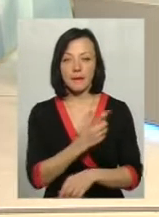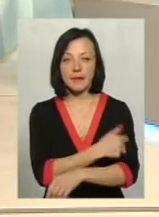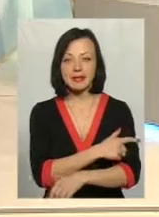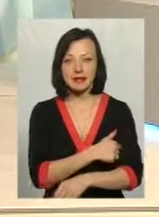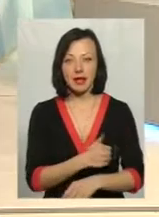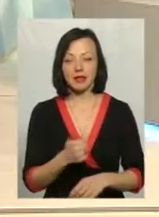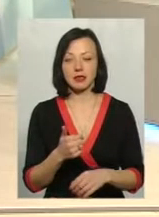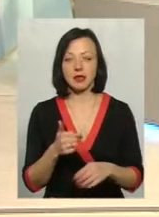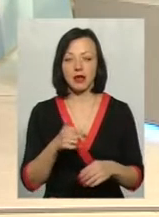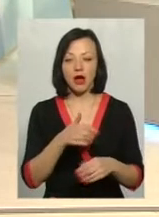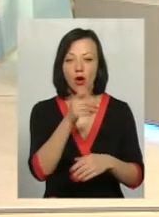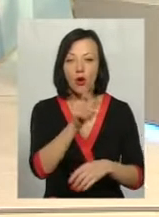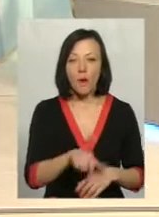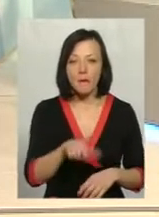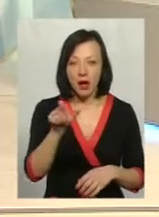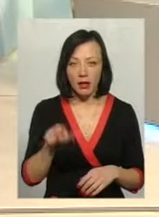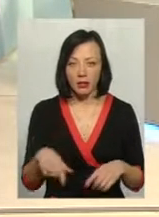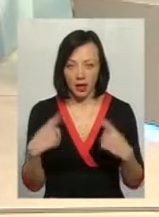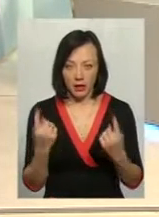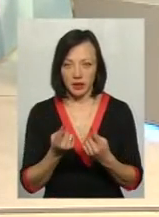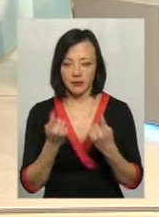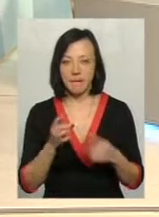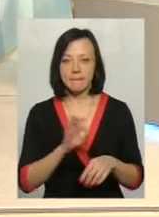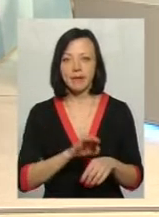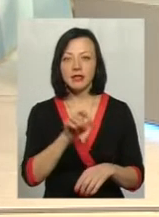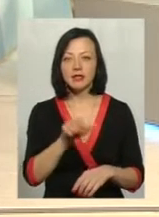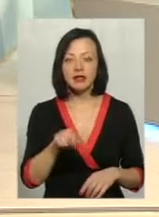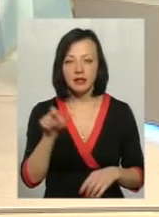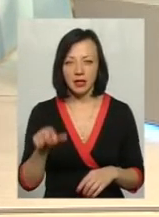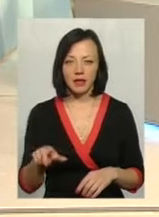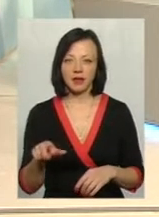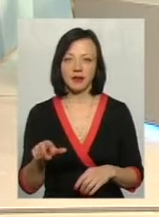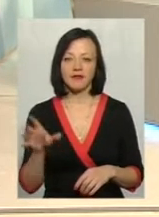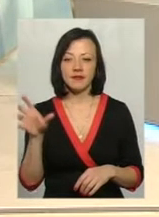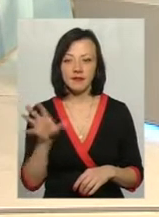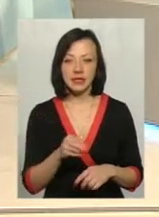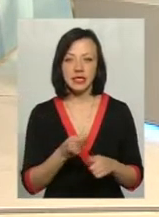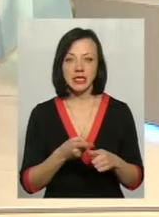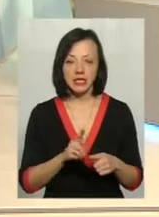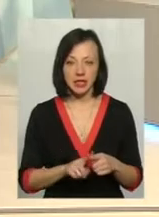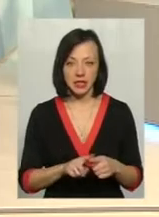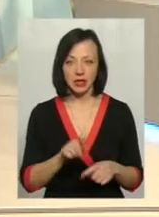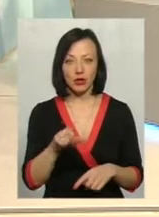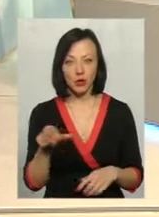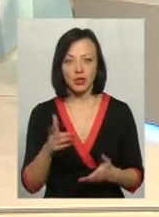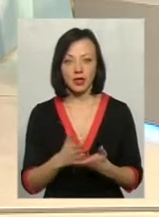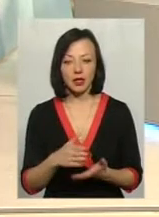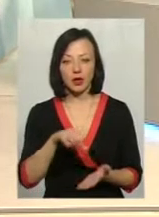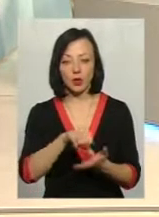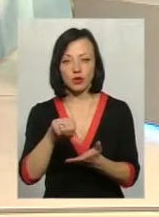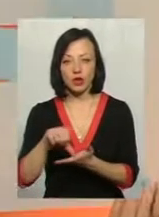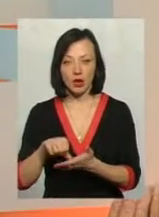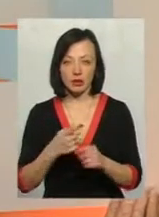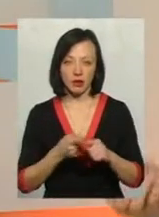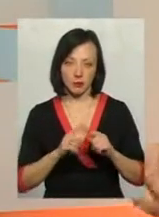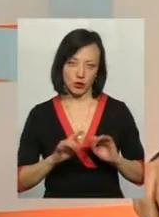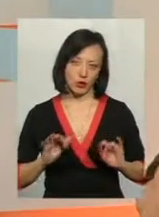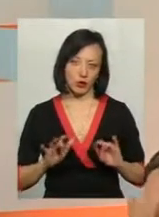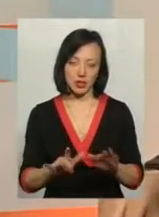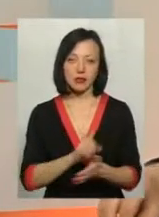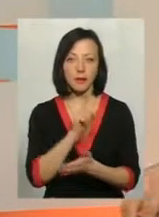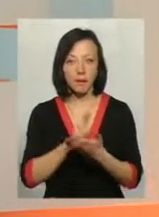медсестри, громадяни, пацієнти, тобто всі ці люди є учасниками цього процесу,